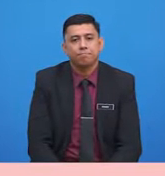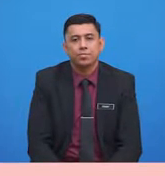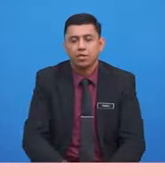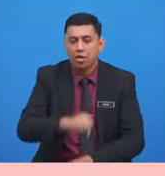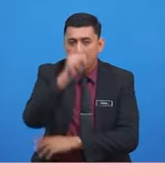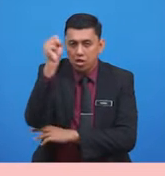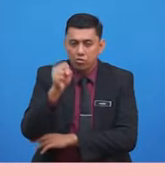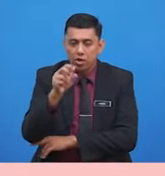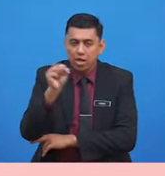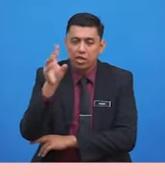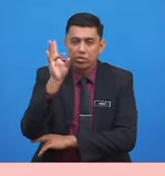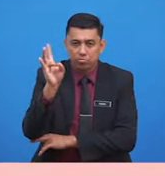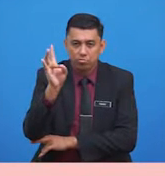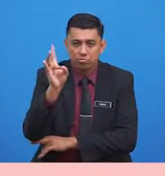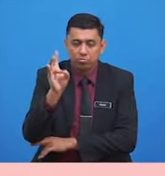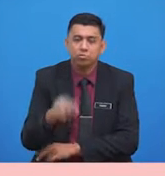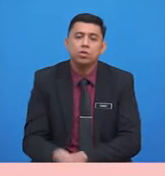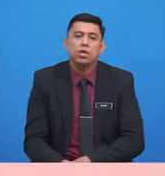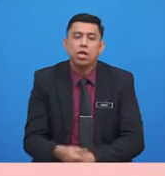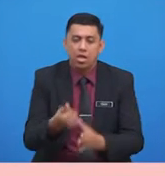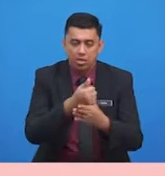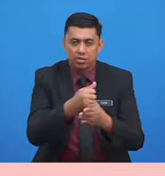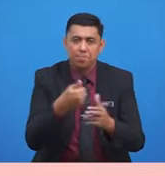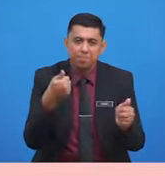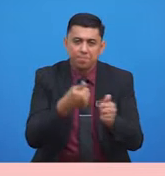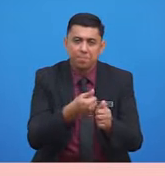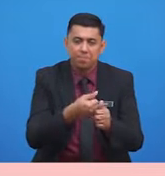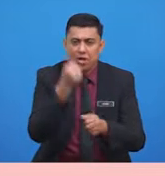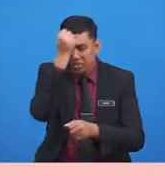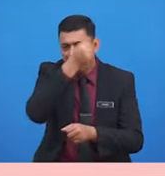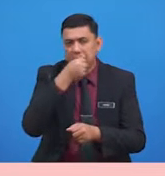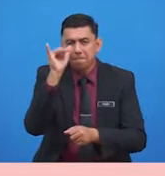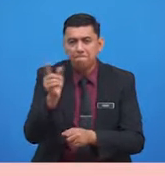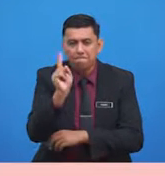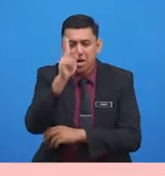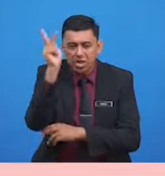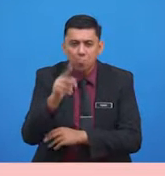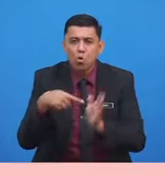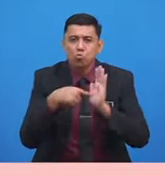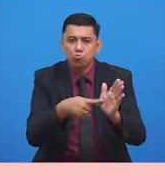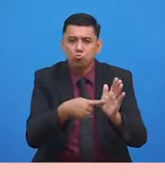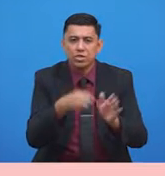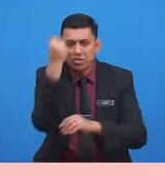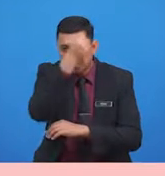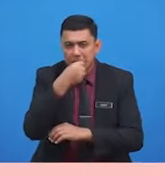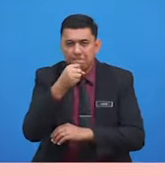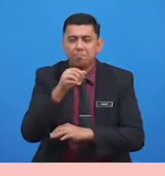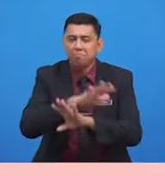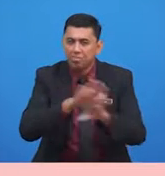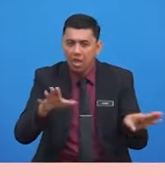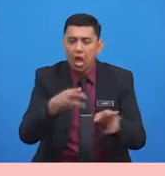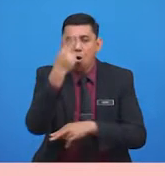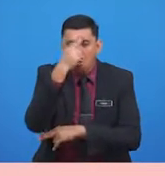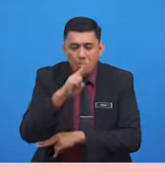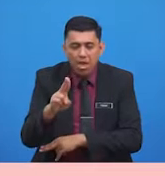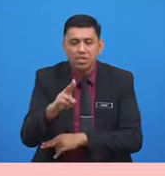Soalan 7. Antara berikut, sikap yang mana menunjukkan sikap tidak menghormati